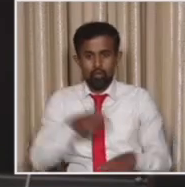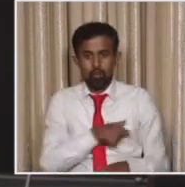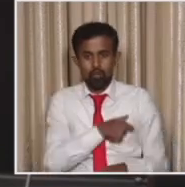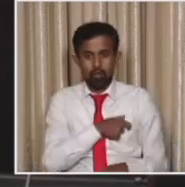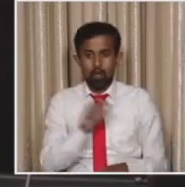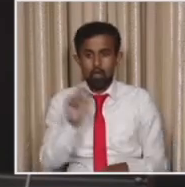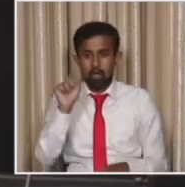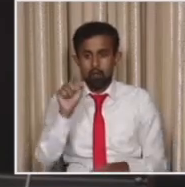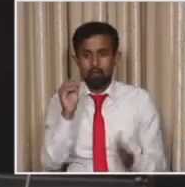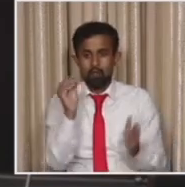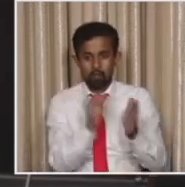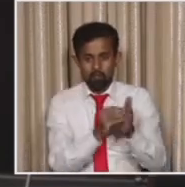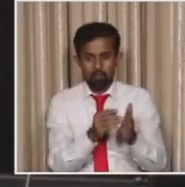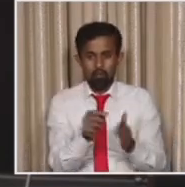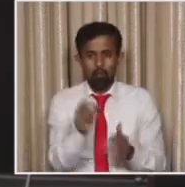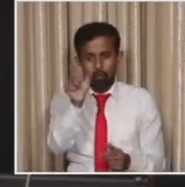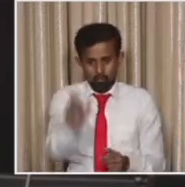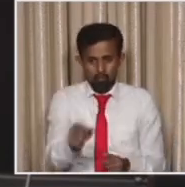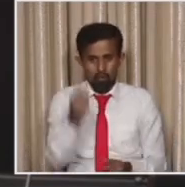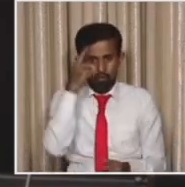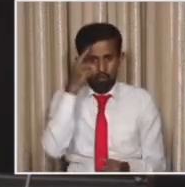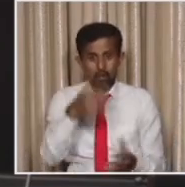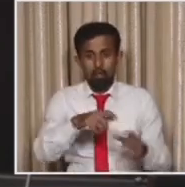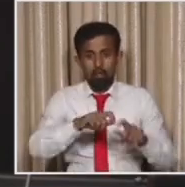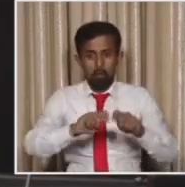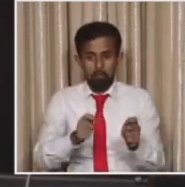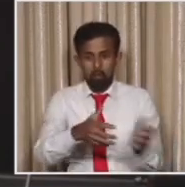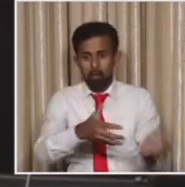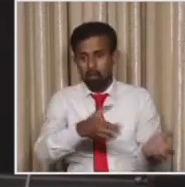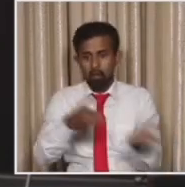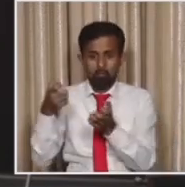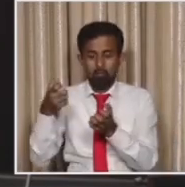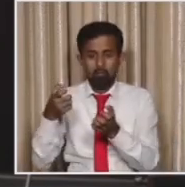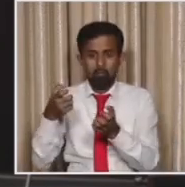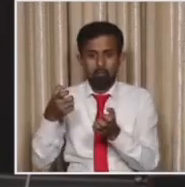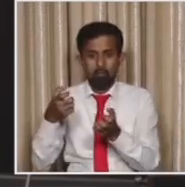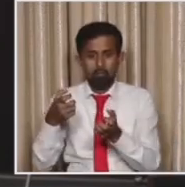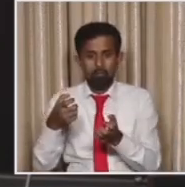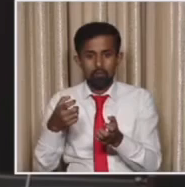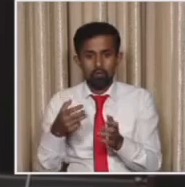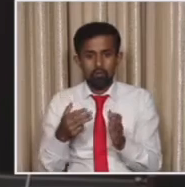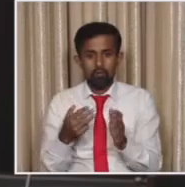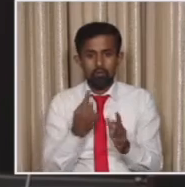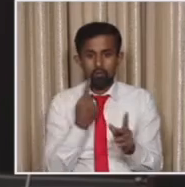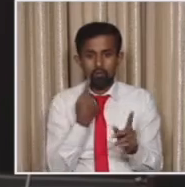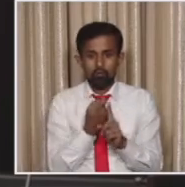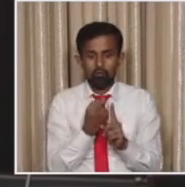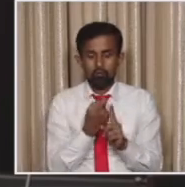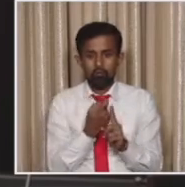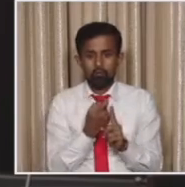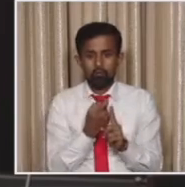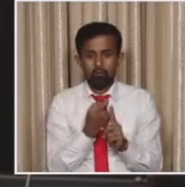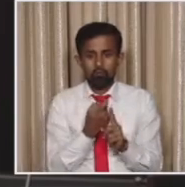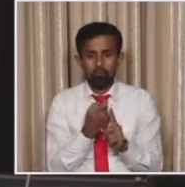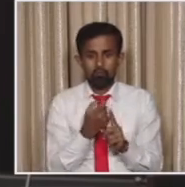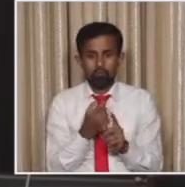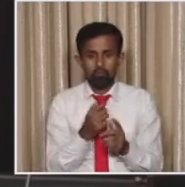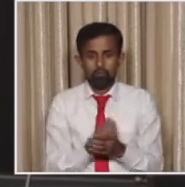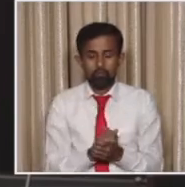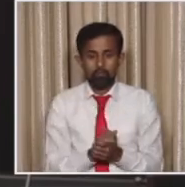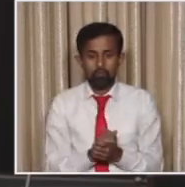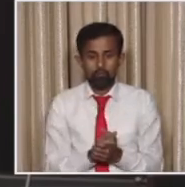නායකයාගේ නමත් ඒක තිබුණා ඔබතුමා දන්නවනේ ගලවලා දැන් ඒක තියෙන්නේ ගරු ඇමතුමනි මාළුවන්ට තමයි මේ මුල්ගලේ නම් කියවන්න